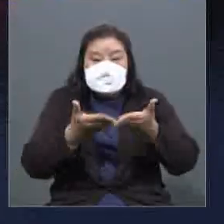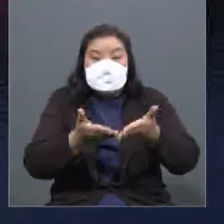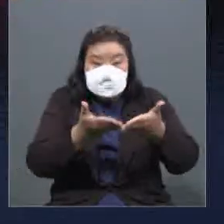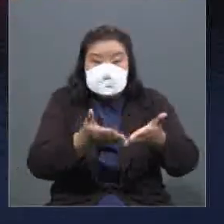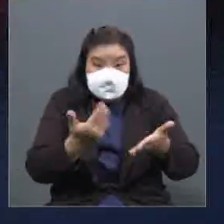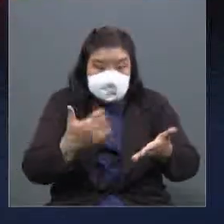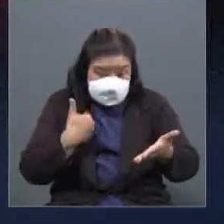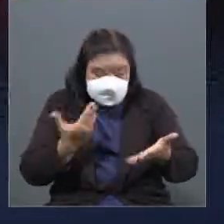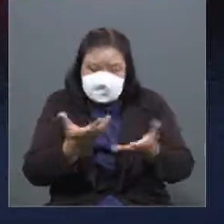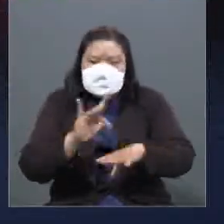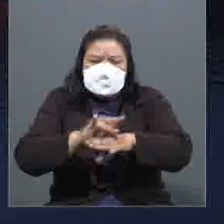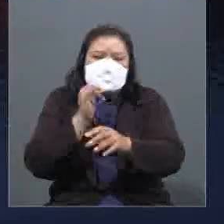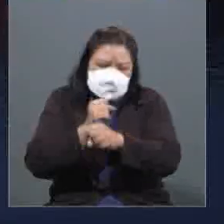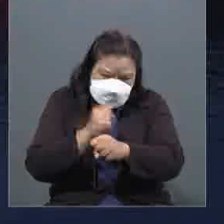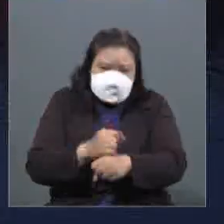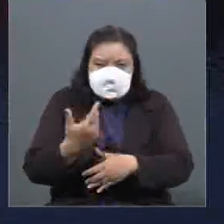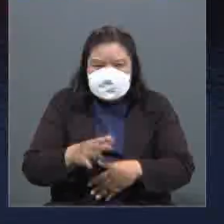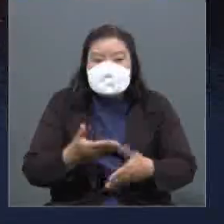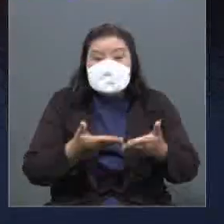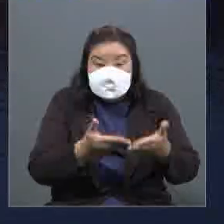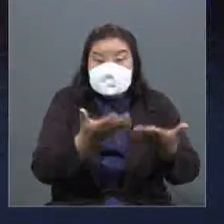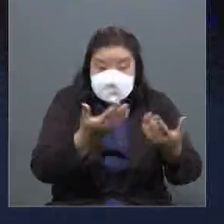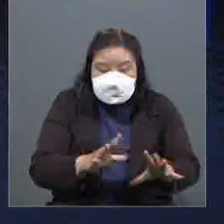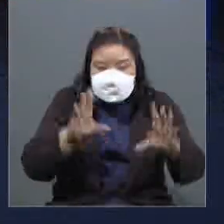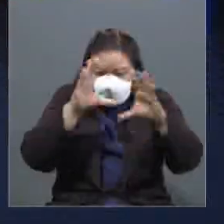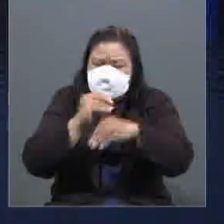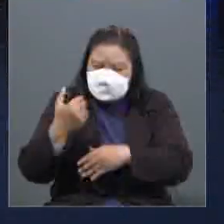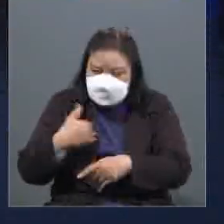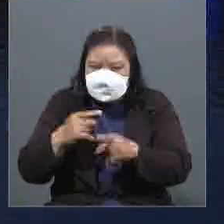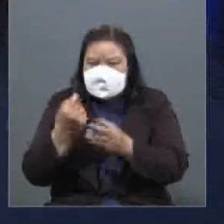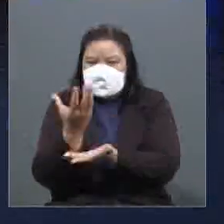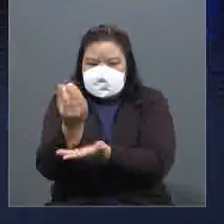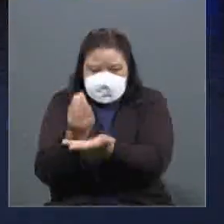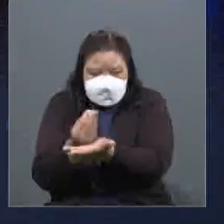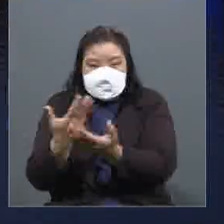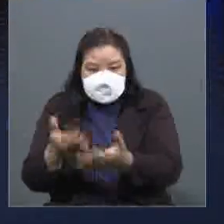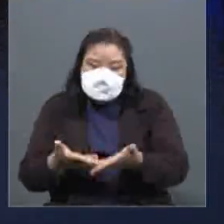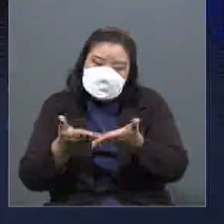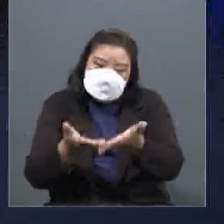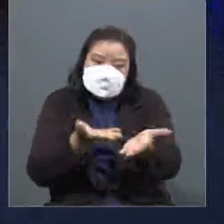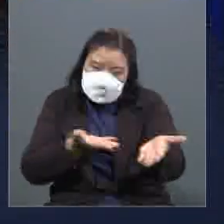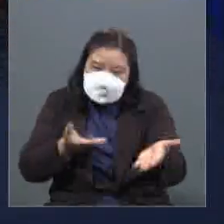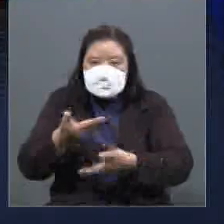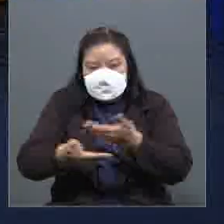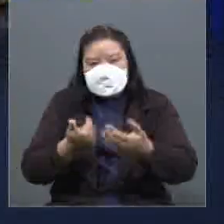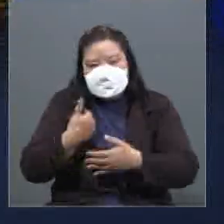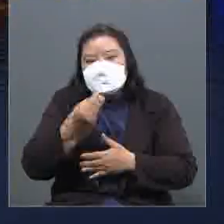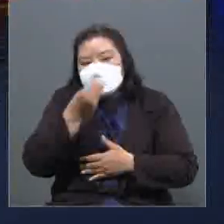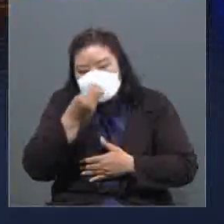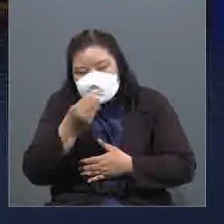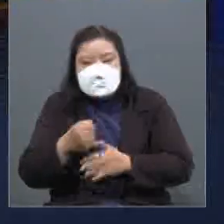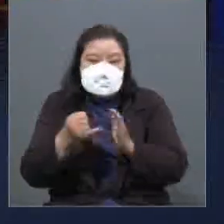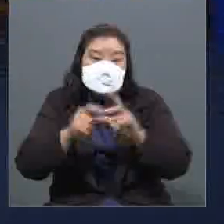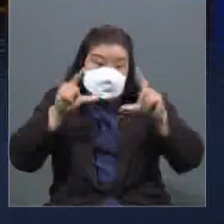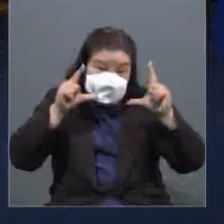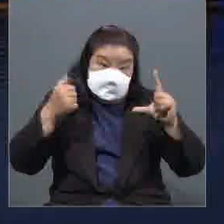สดุธรรมชาติและการไหลเรือไฟโบราณในยามค่ำคืนที่มีการเปิดจำหน่ายสินค้าโอท็อปรวมถึงการร่วมสนุกต